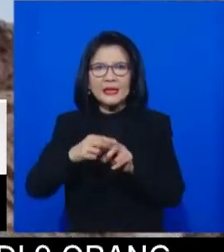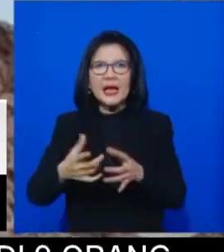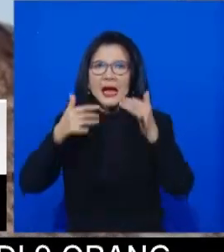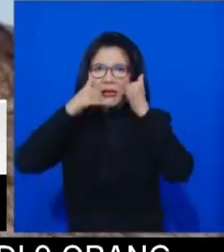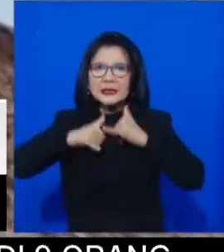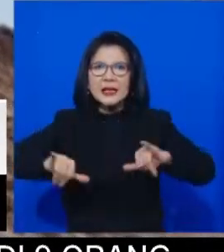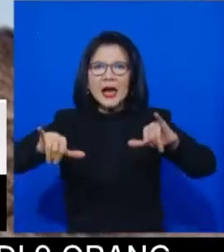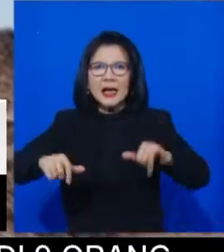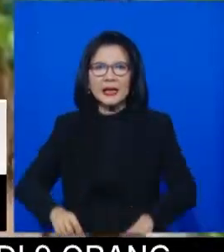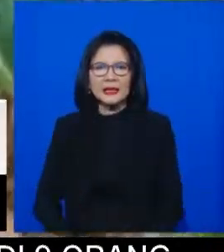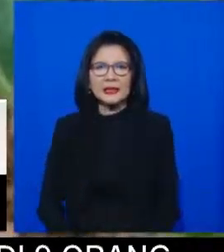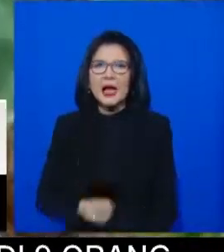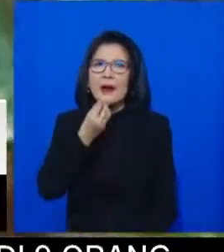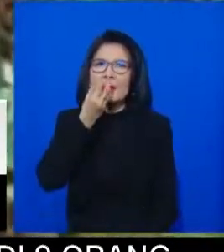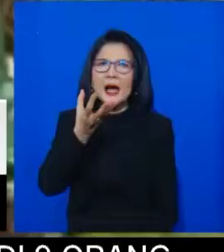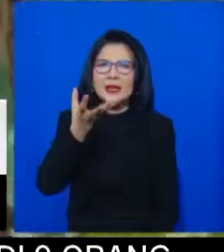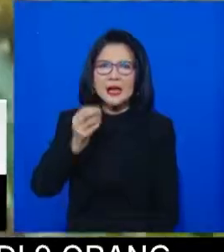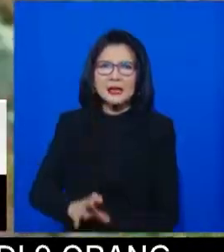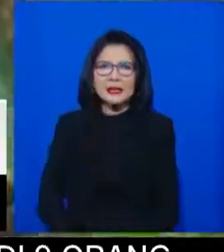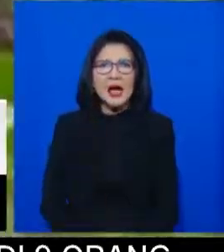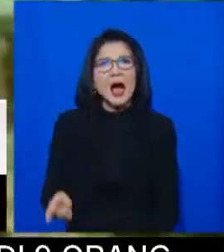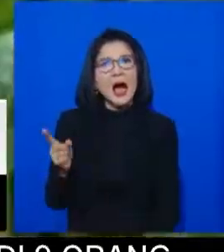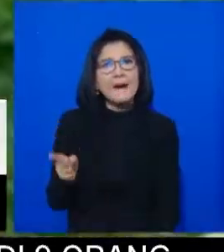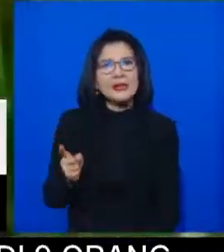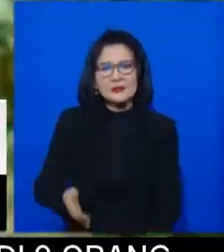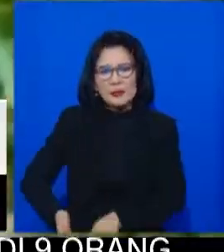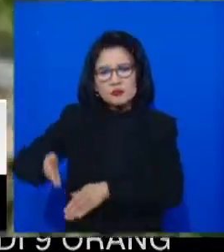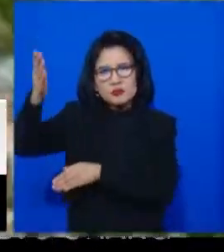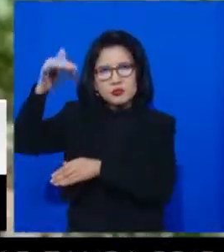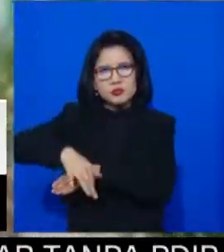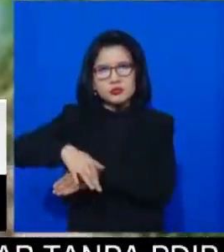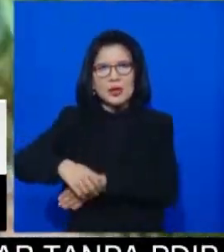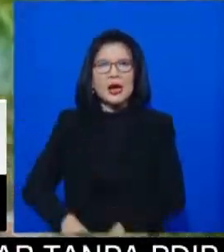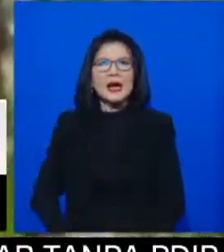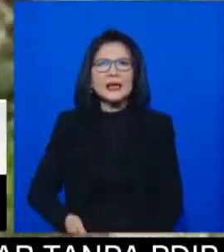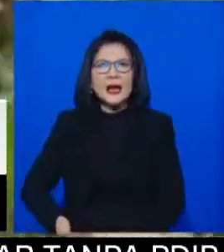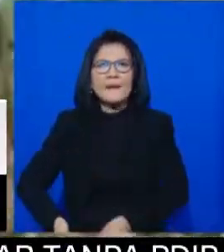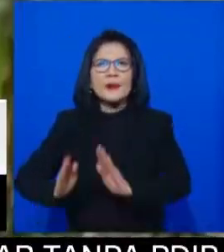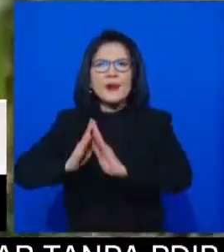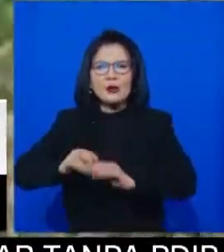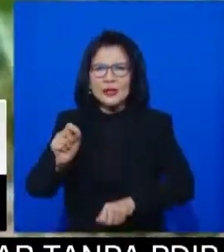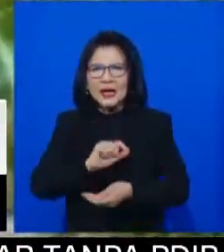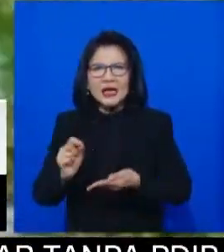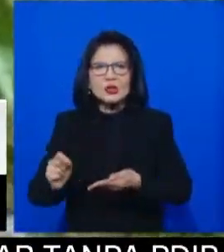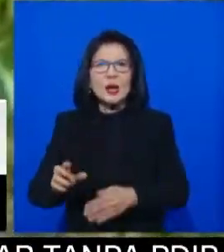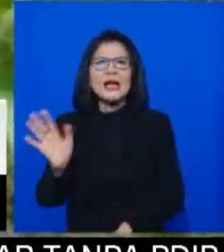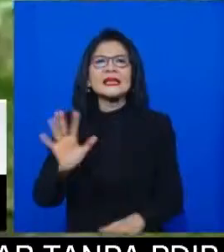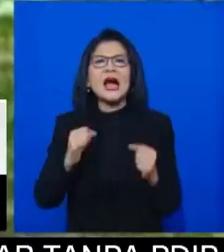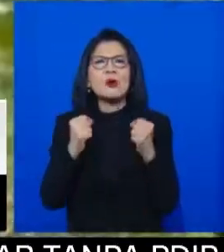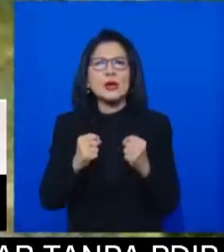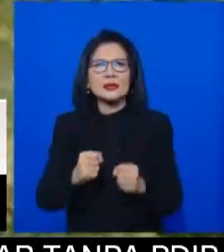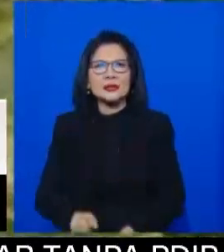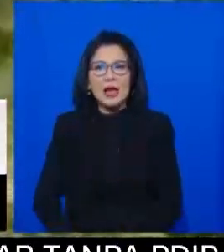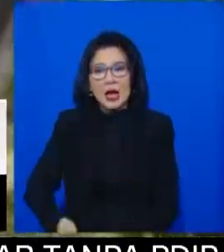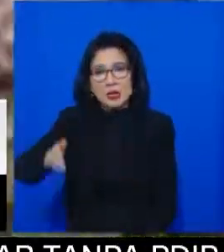Atmono dikonfirmasi Sabtu malam mengatakan penyebab ambrolnya tembok dikarenakan rekonstruksi bangunan sekolah yang tidak kuat. Pihak sekolah